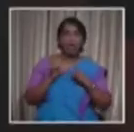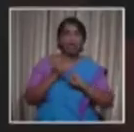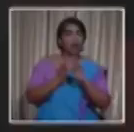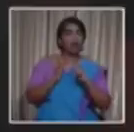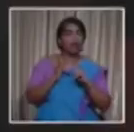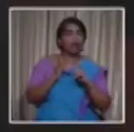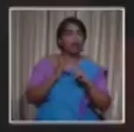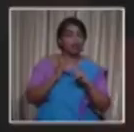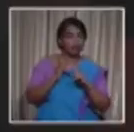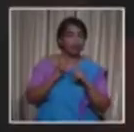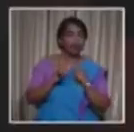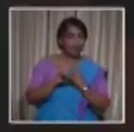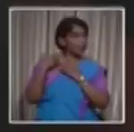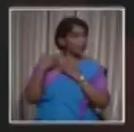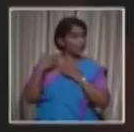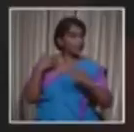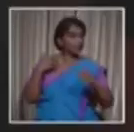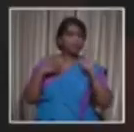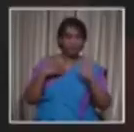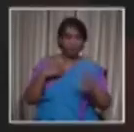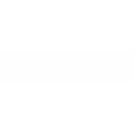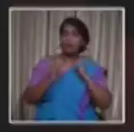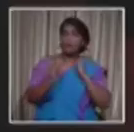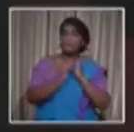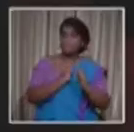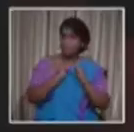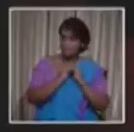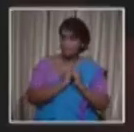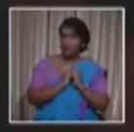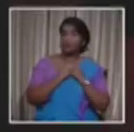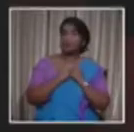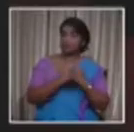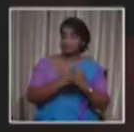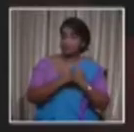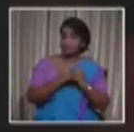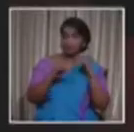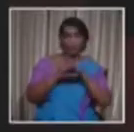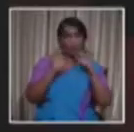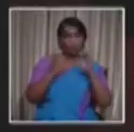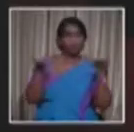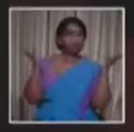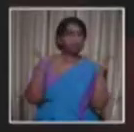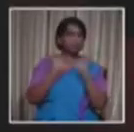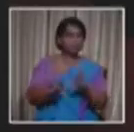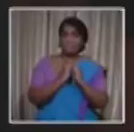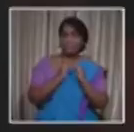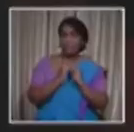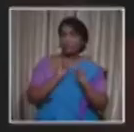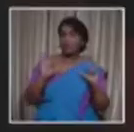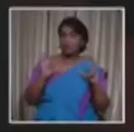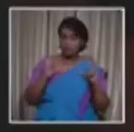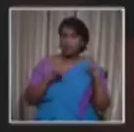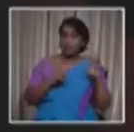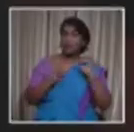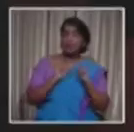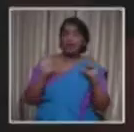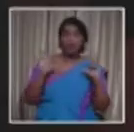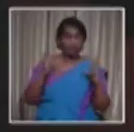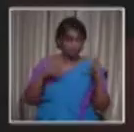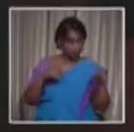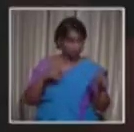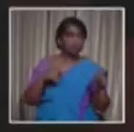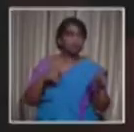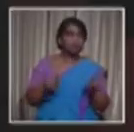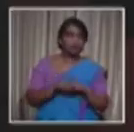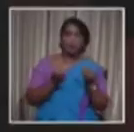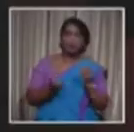සතුව දීර්ඝ කාලයක් පාවිච්චි අලුත් බස් රථ ධාවනයේට නොයදවා ගාල් කරලා තියෙනවා බස් රථ 80ක් ඒ බස් රථ 80ම